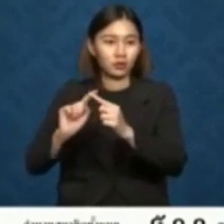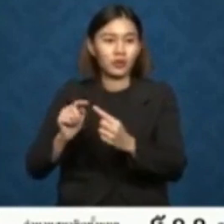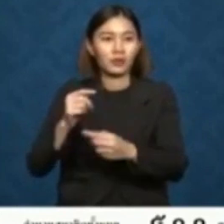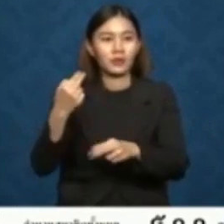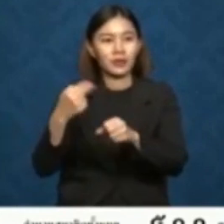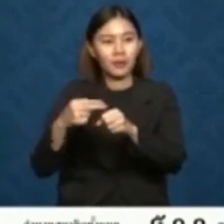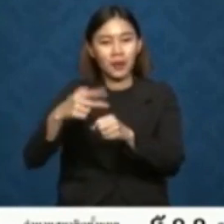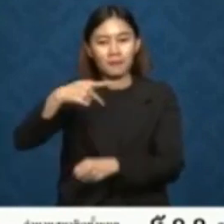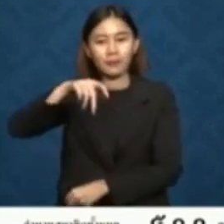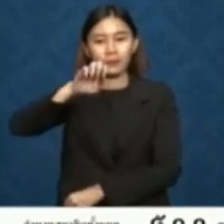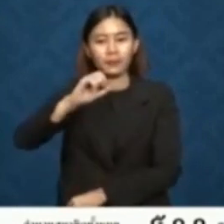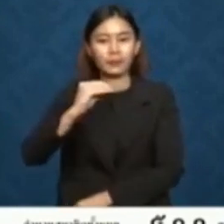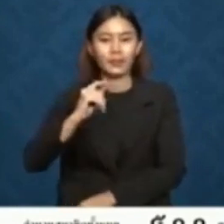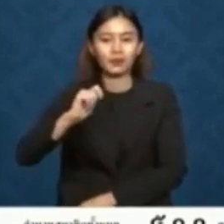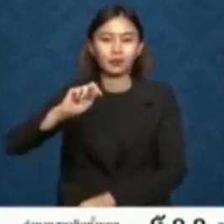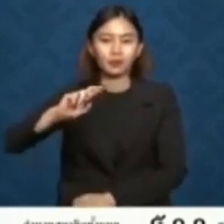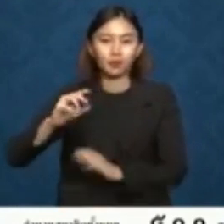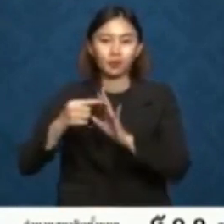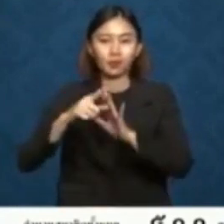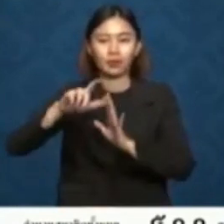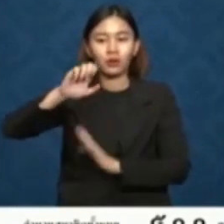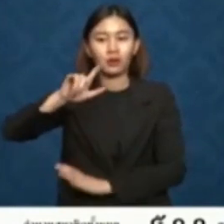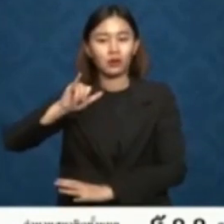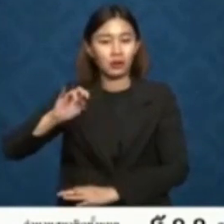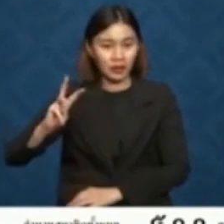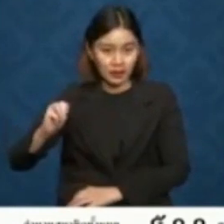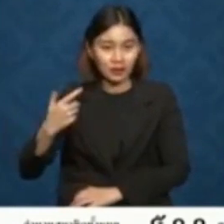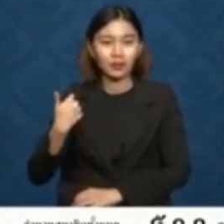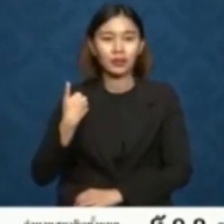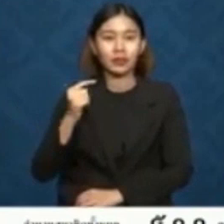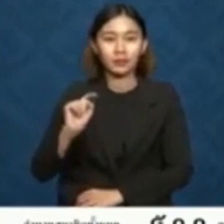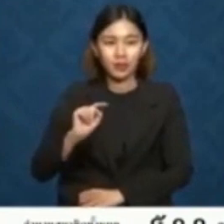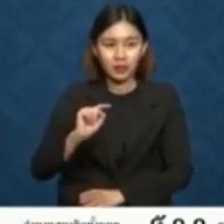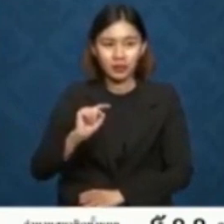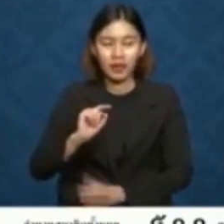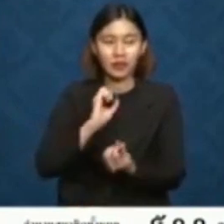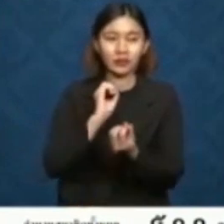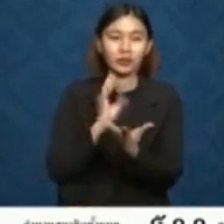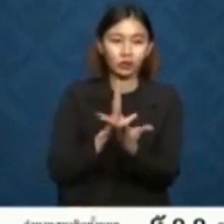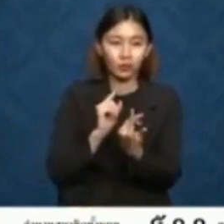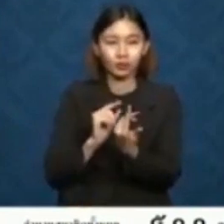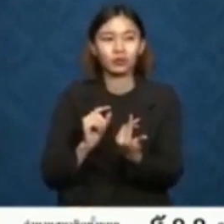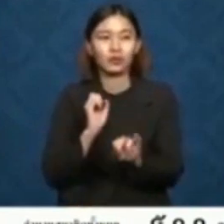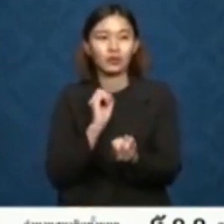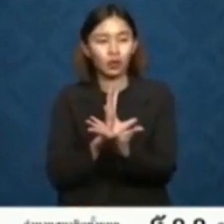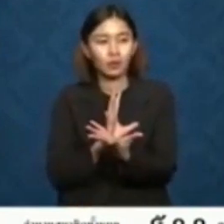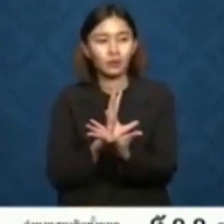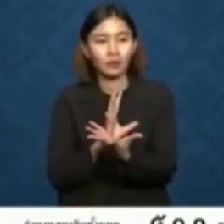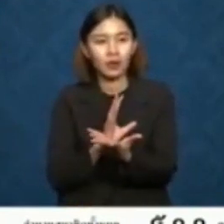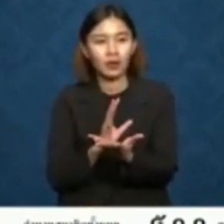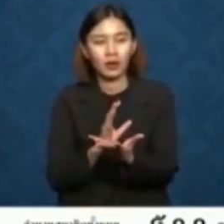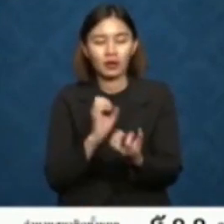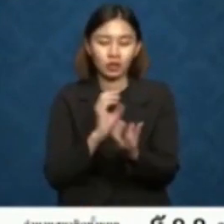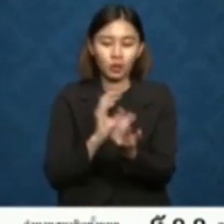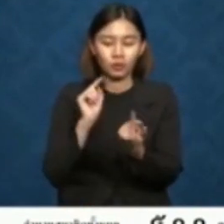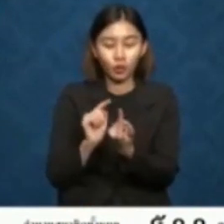นของสารที่เราเรียกว่าปิโตรเลียมไฮโดรคาร์บอนบางกลุ่มครับที่ตกค้างแล้วก็เป็นพิษอย่างเฉียบพลันน